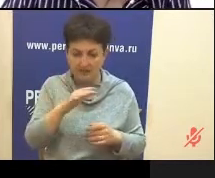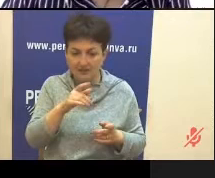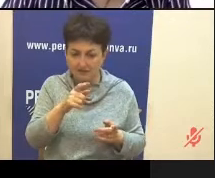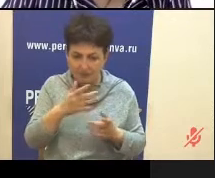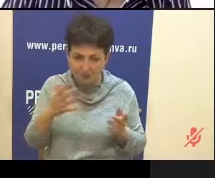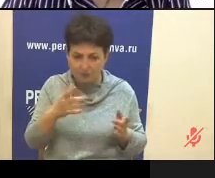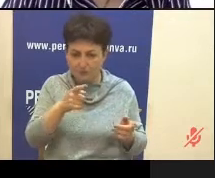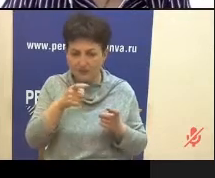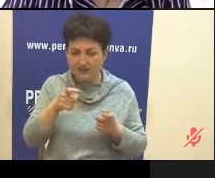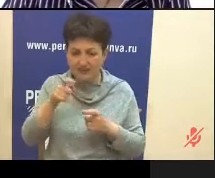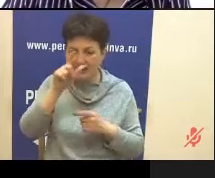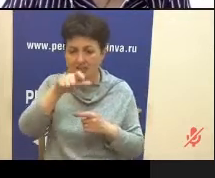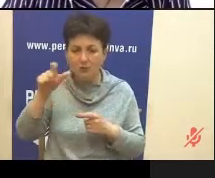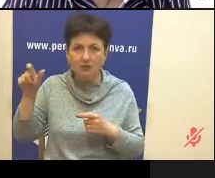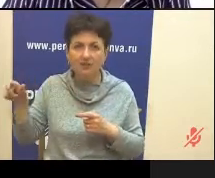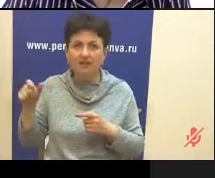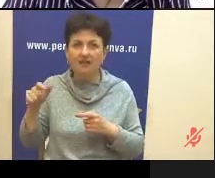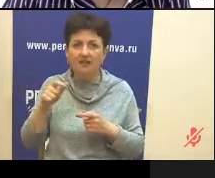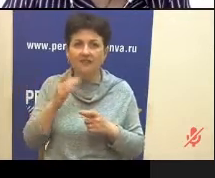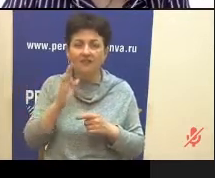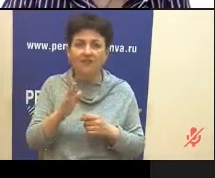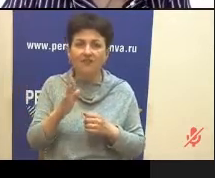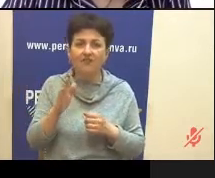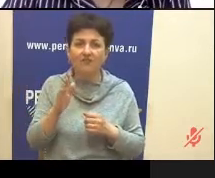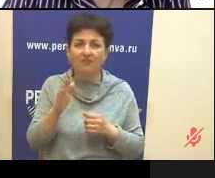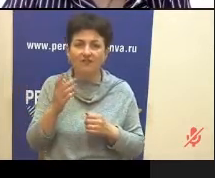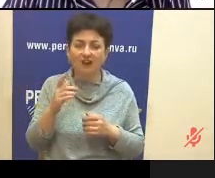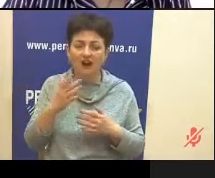не пренебрегайте вовлечением как можно большего числа людей